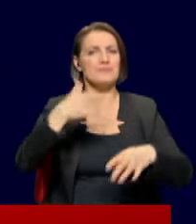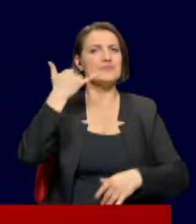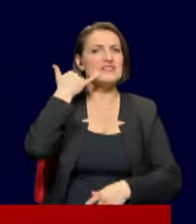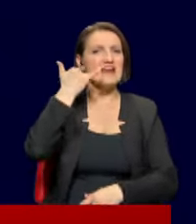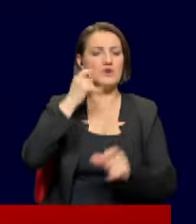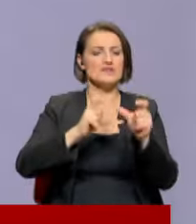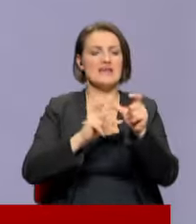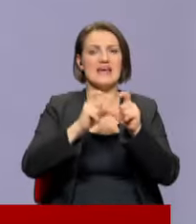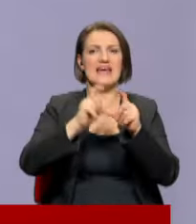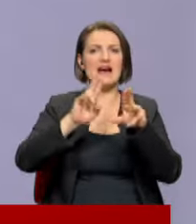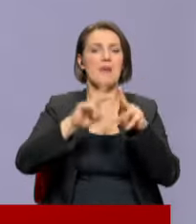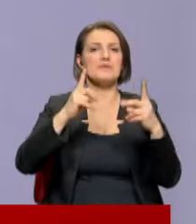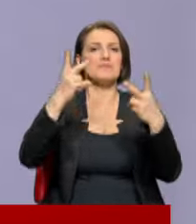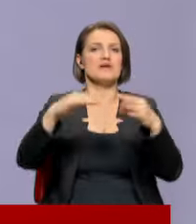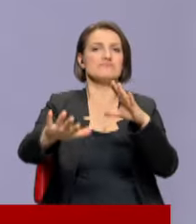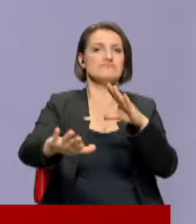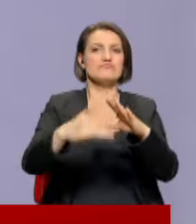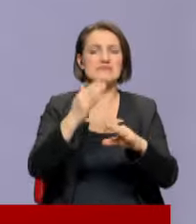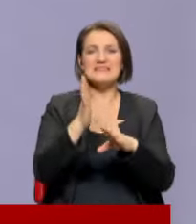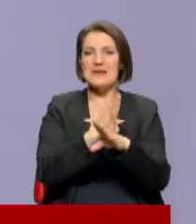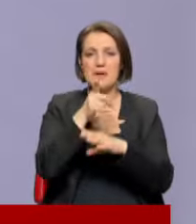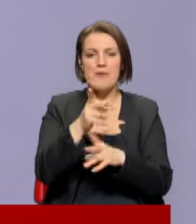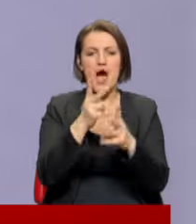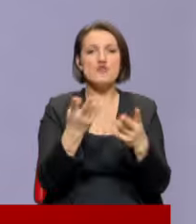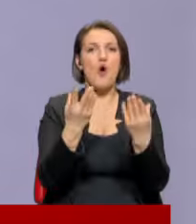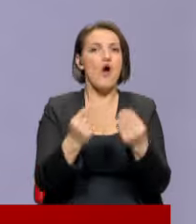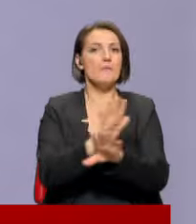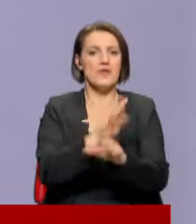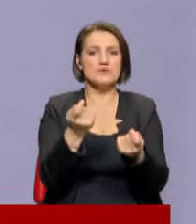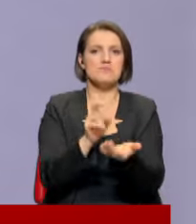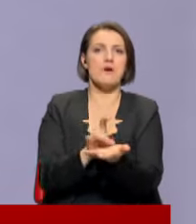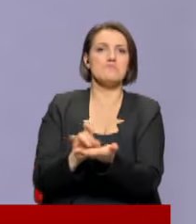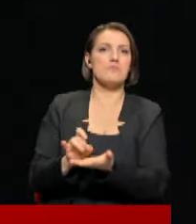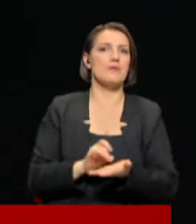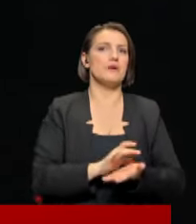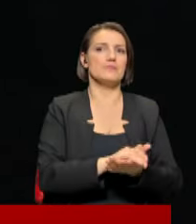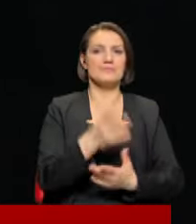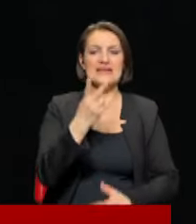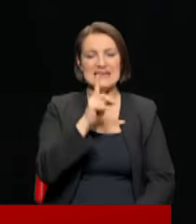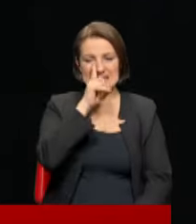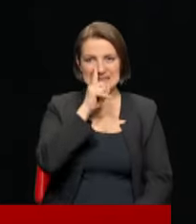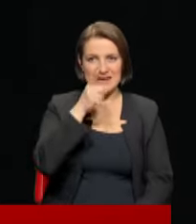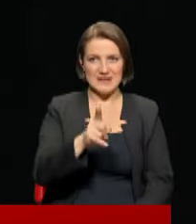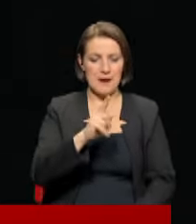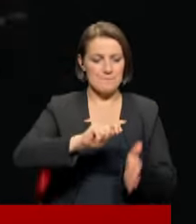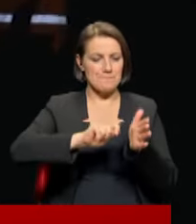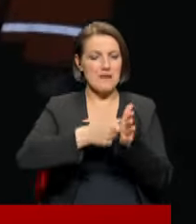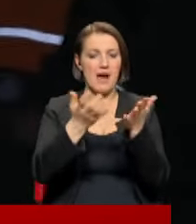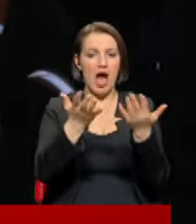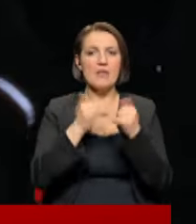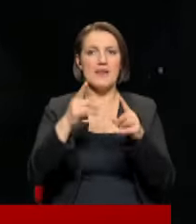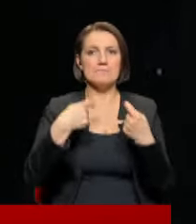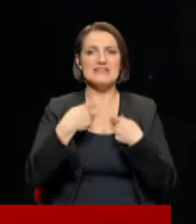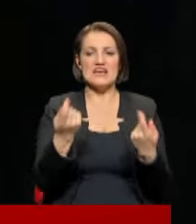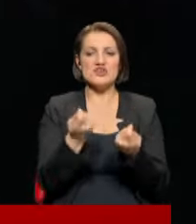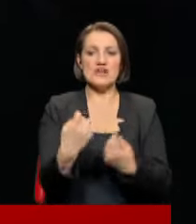kez SGK'dan bir mesaj geldi. Gerekçesi açıklanmadan işten çıkartıldılar. 2 Nisan'da mazbatayı almadan bizleri